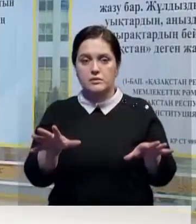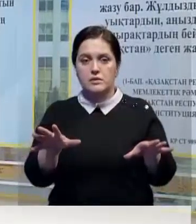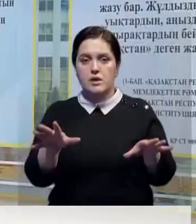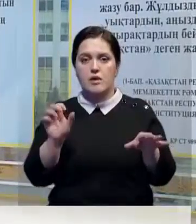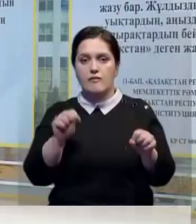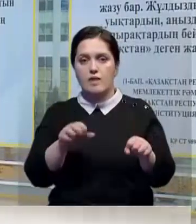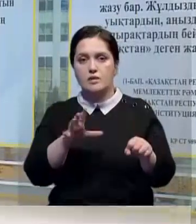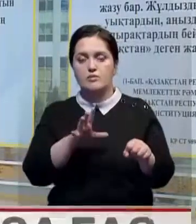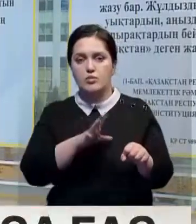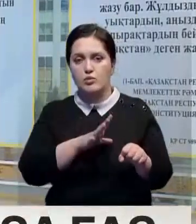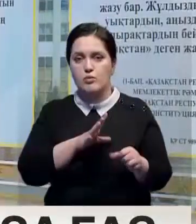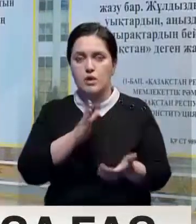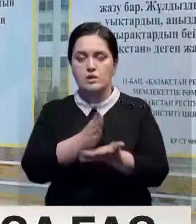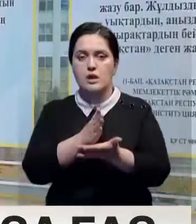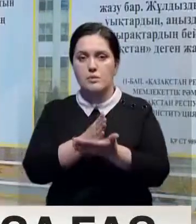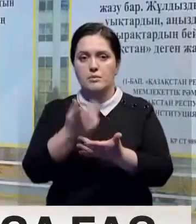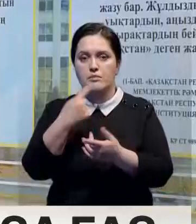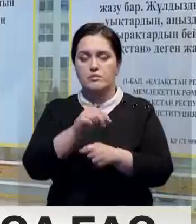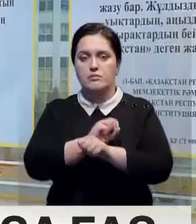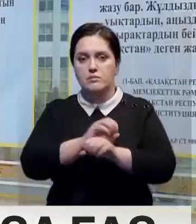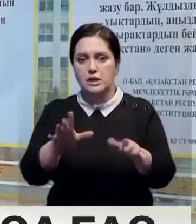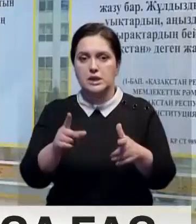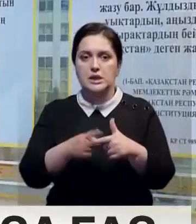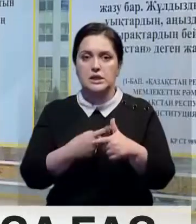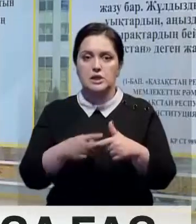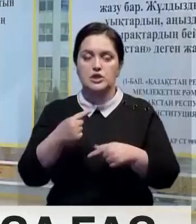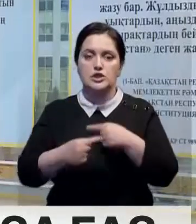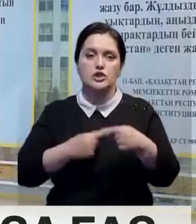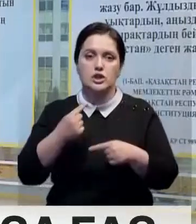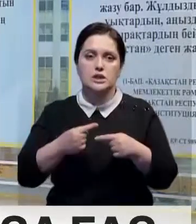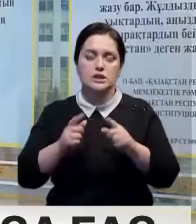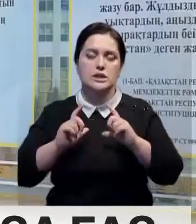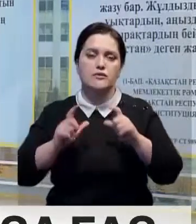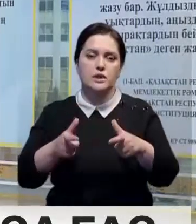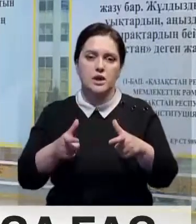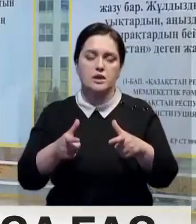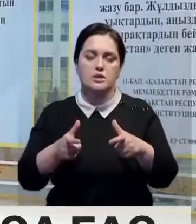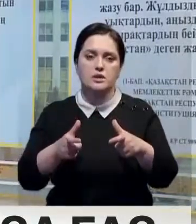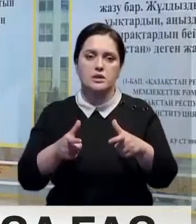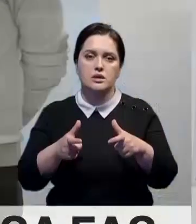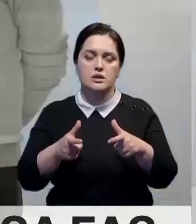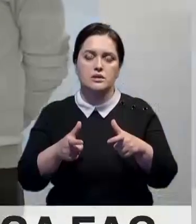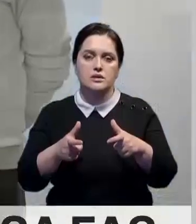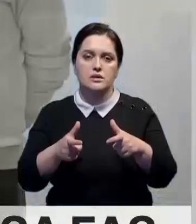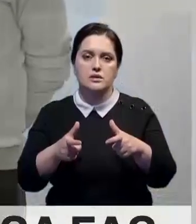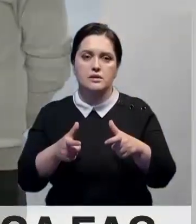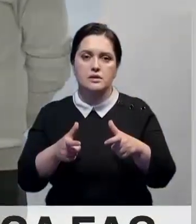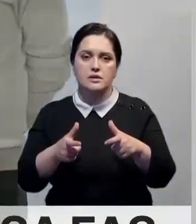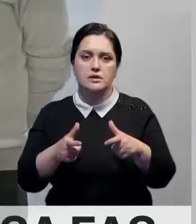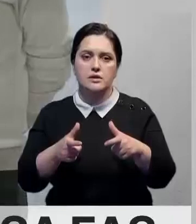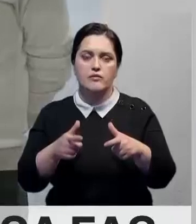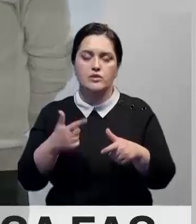Возможно, будет напрямую потребителям возмещена или же через квитанции, которые будут выставляться в